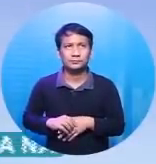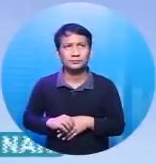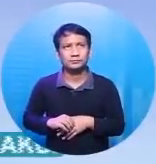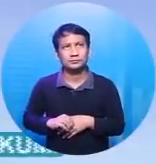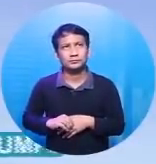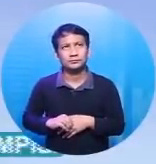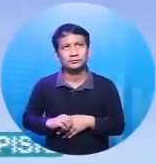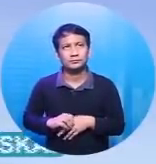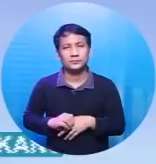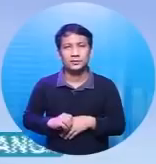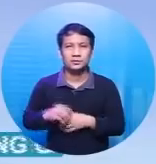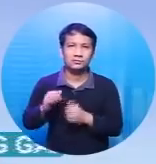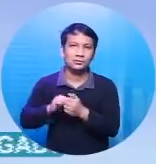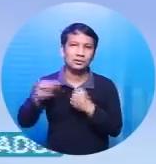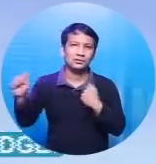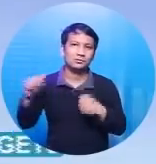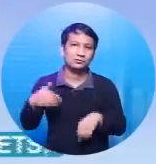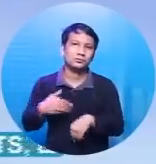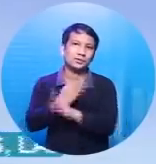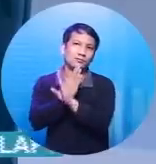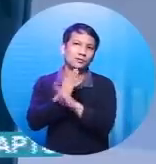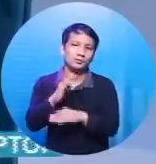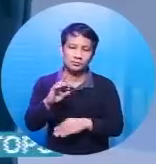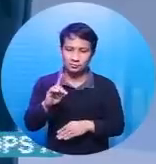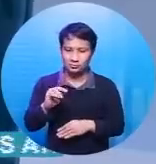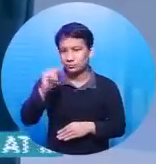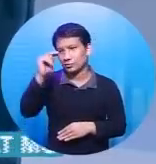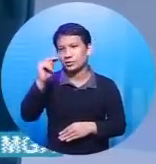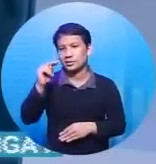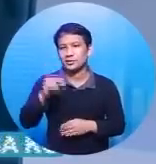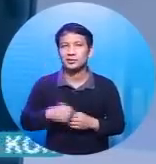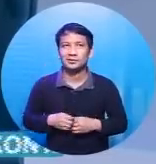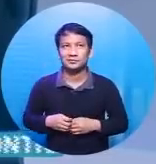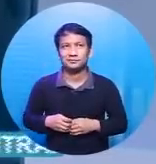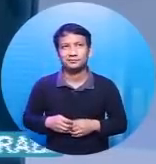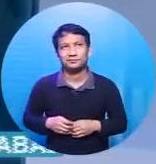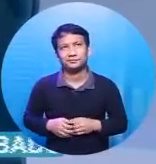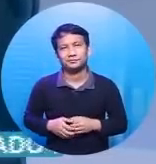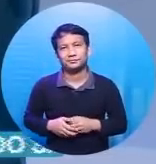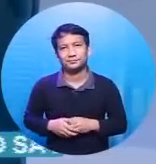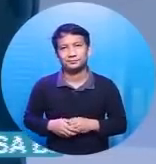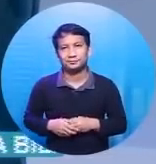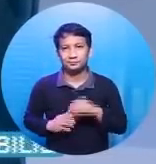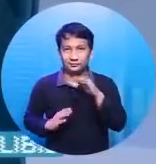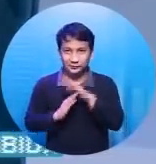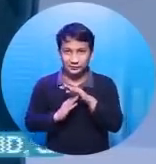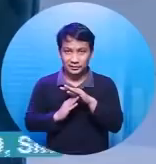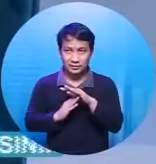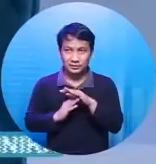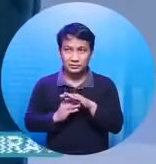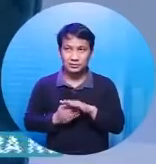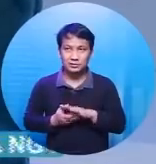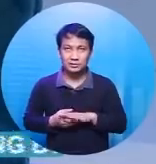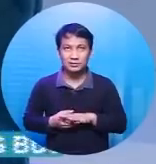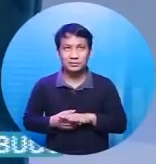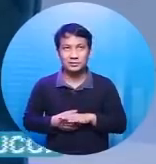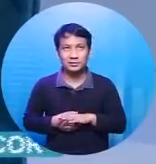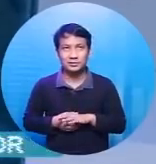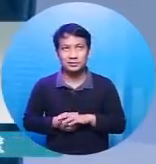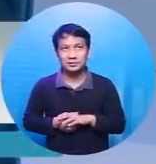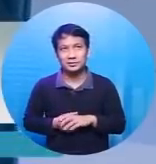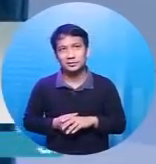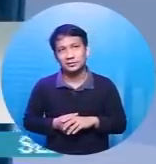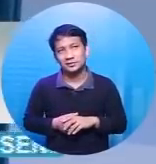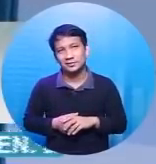nito. Davao del Norte. Okay. Kini na. Kini. Ha? Pagtanaw og paminaw, ha? Pagtanaw,